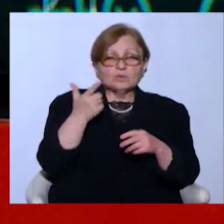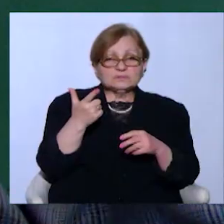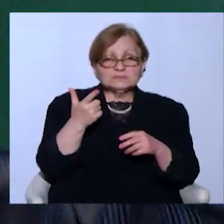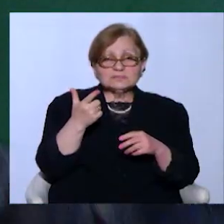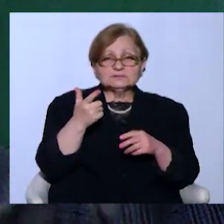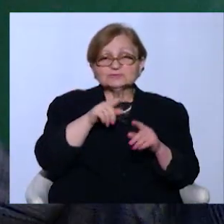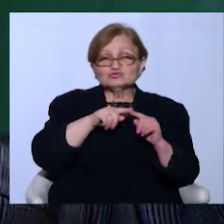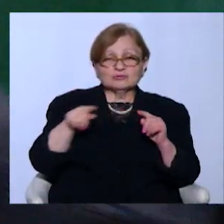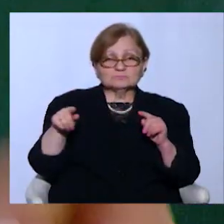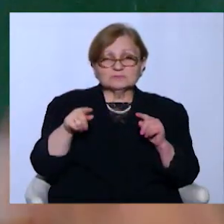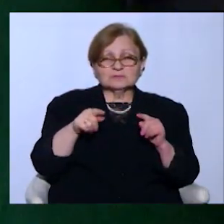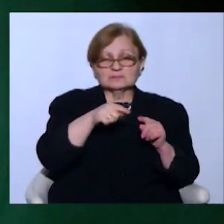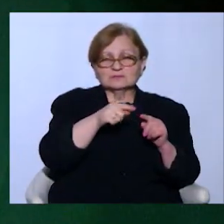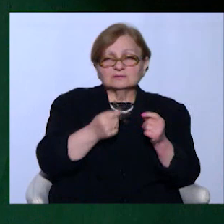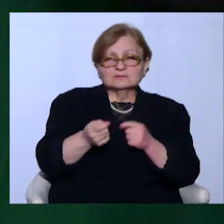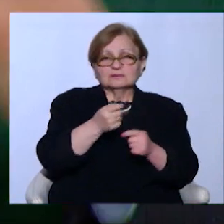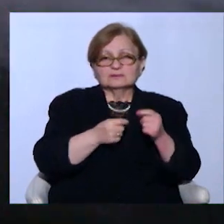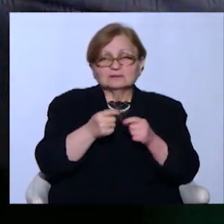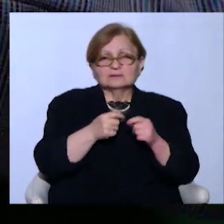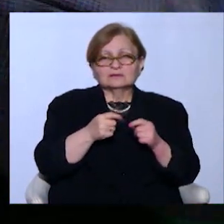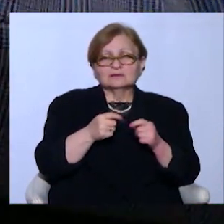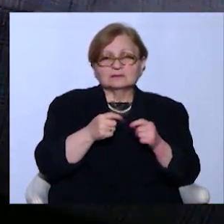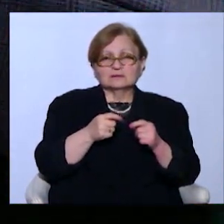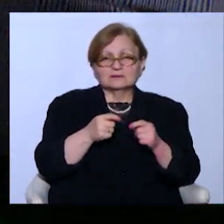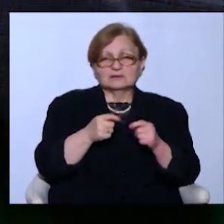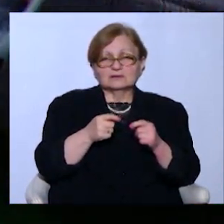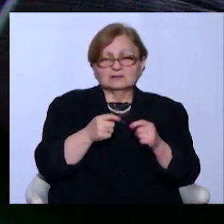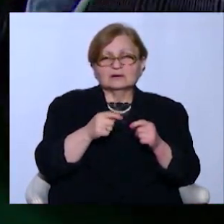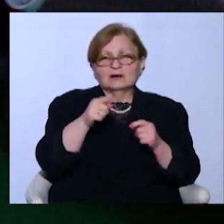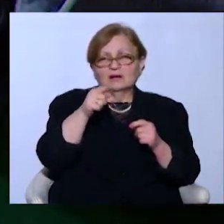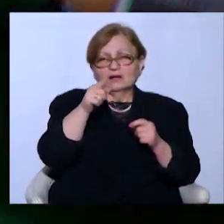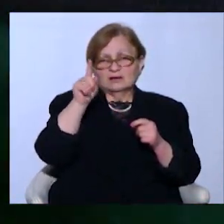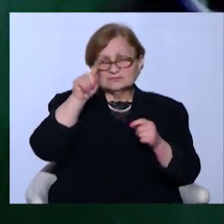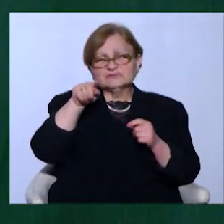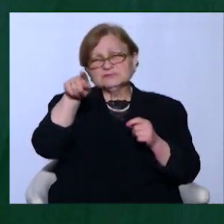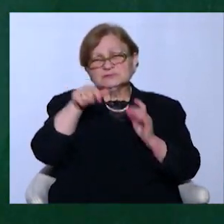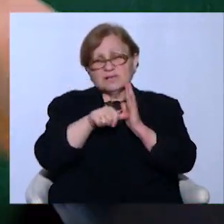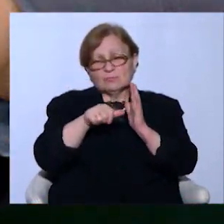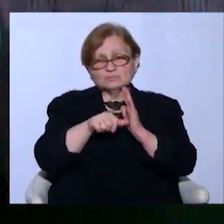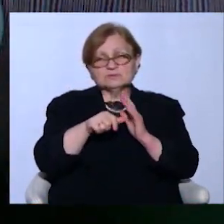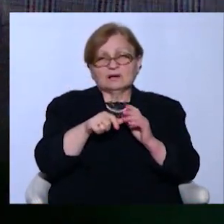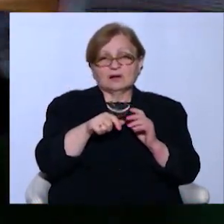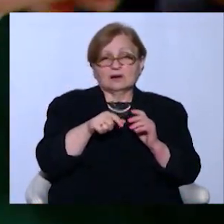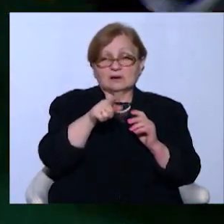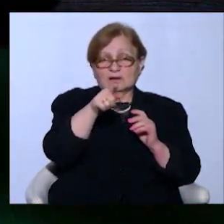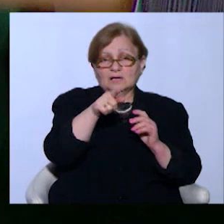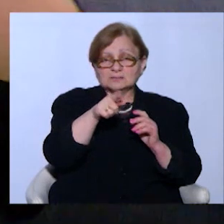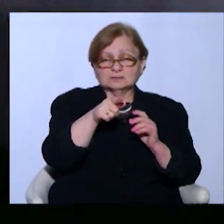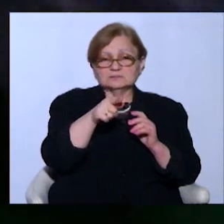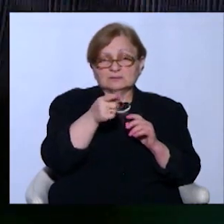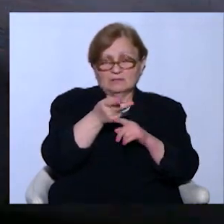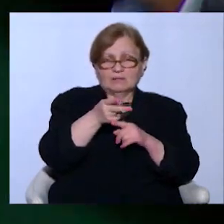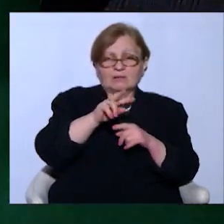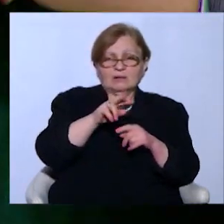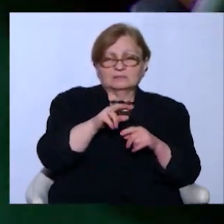შემდეგ ეს ვიცით რო არის 60, მაგრამ მოდი დავწეროთ ამ ფორმით უფრო თვალსაჩინო იქნება. აი ეს 20-ჯერ